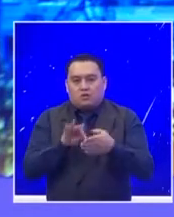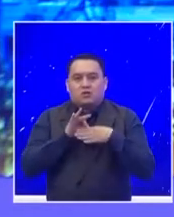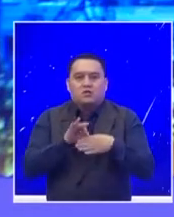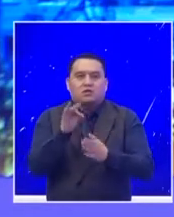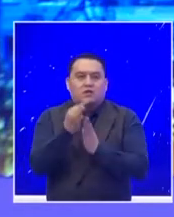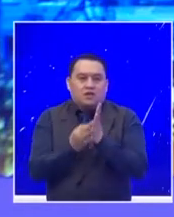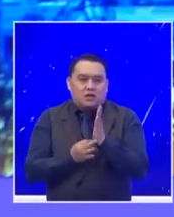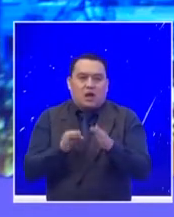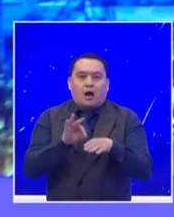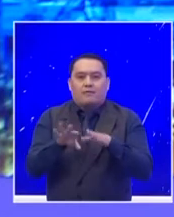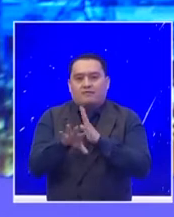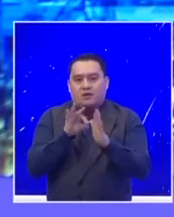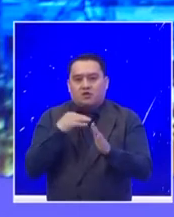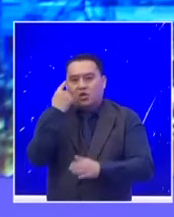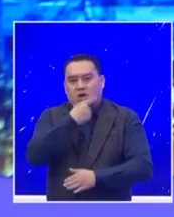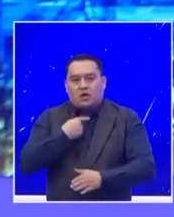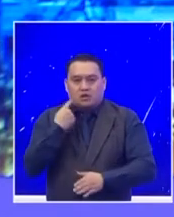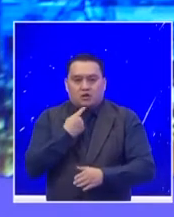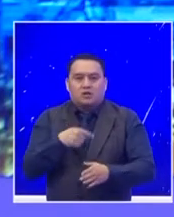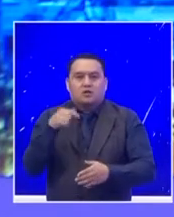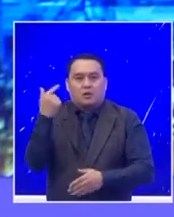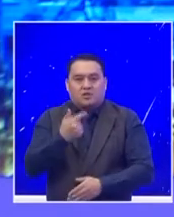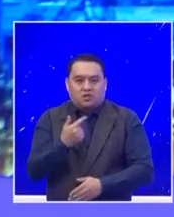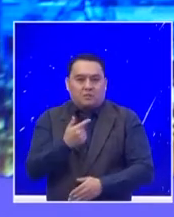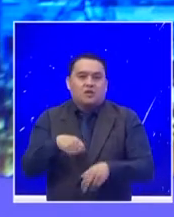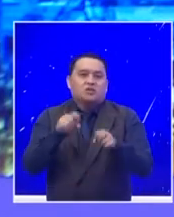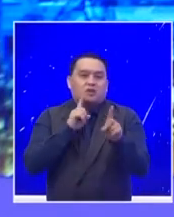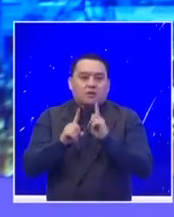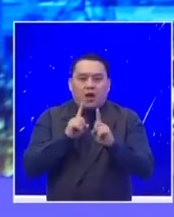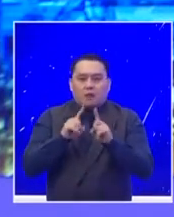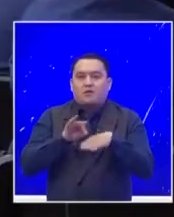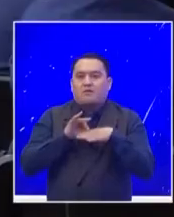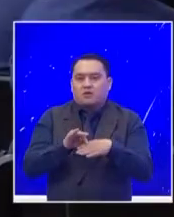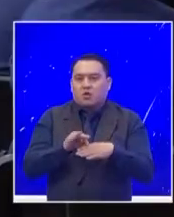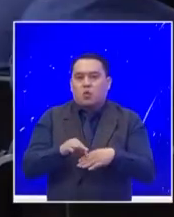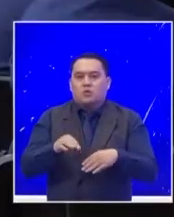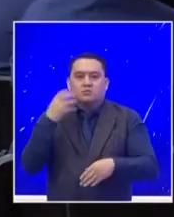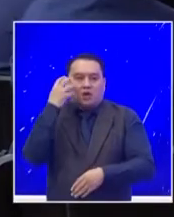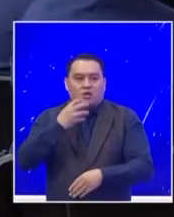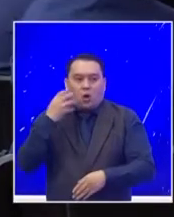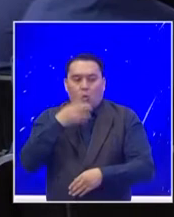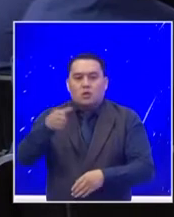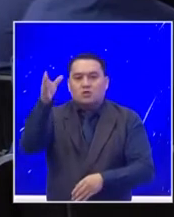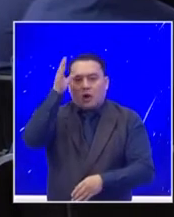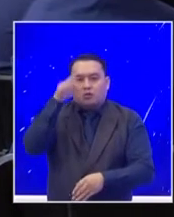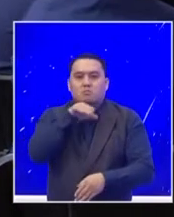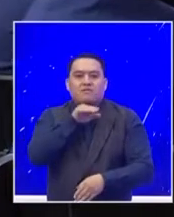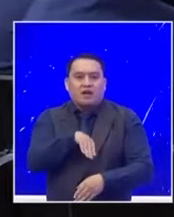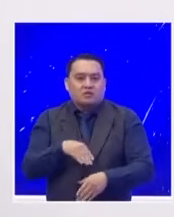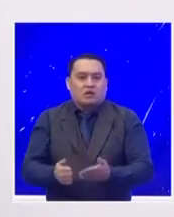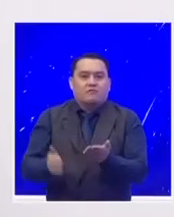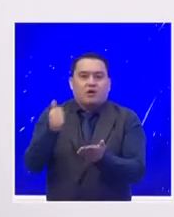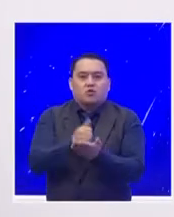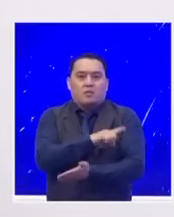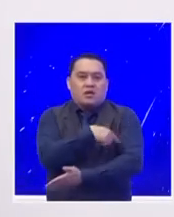проходили тестирование на определение личностных компетенций. Семинар-тренинг проводился доктором психологических наук, профессором,